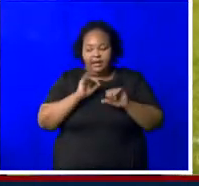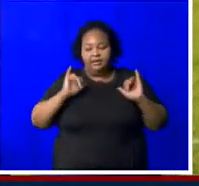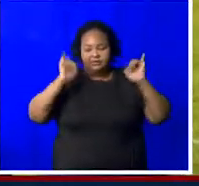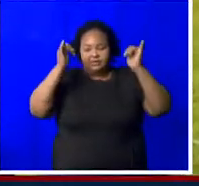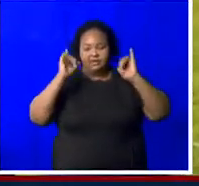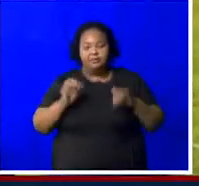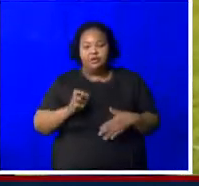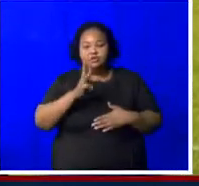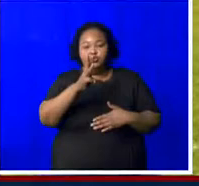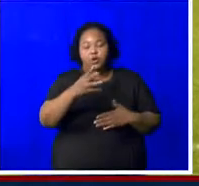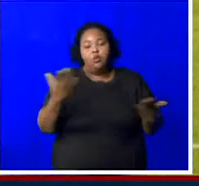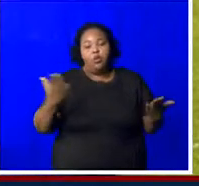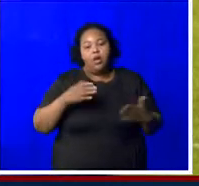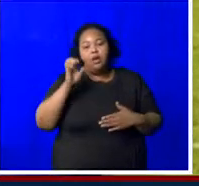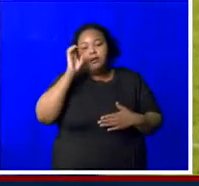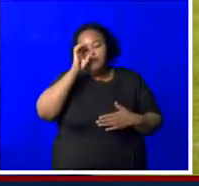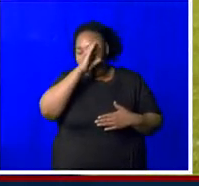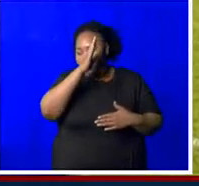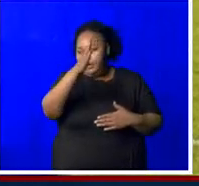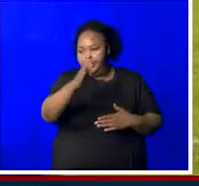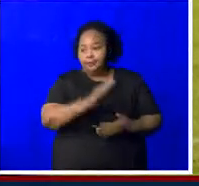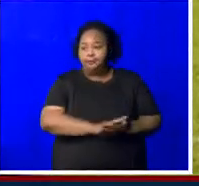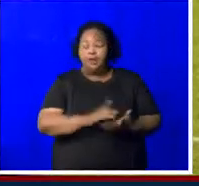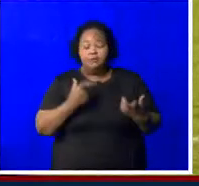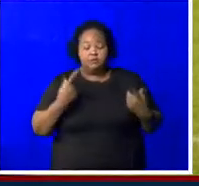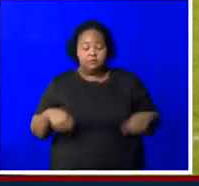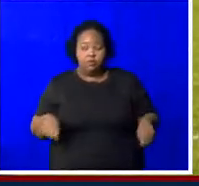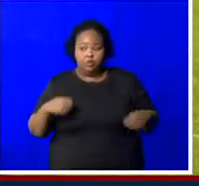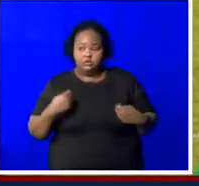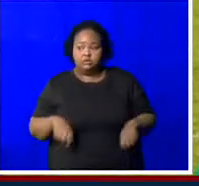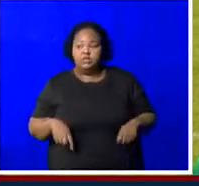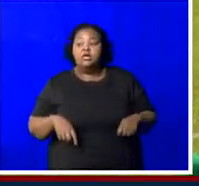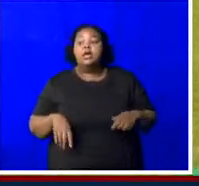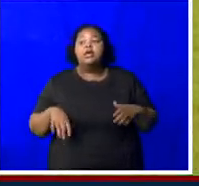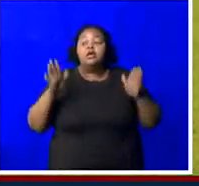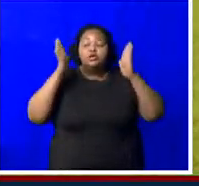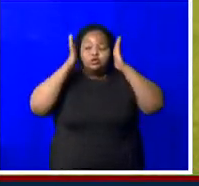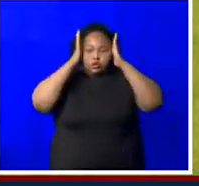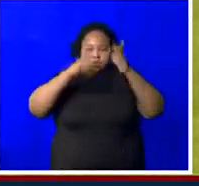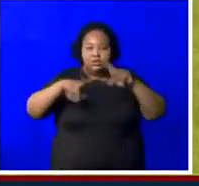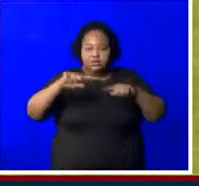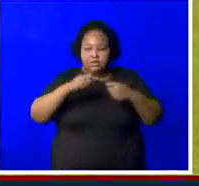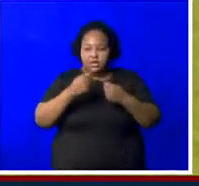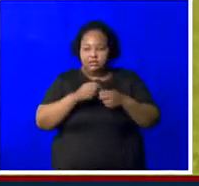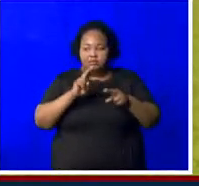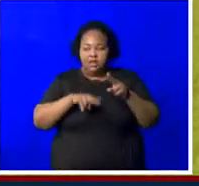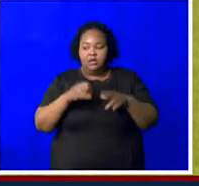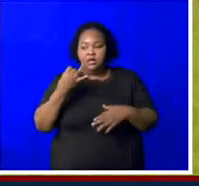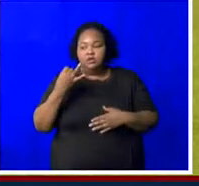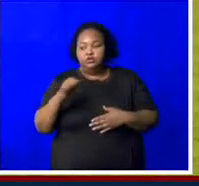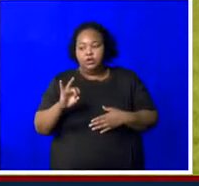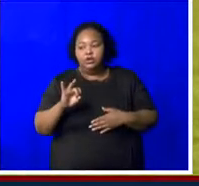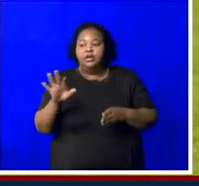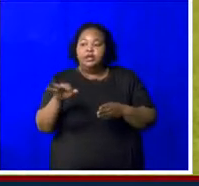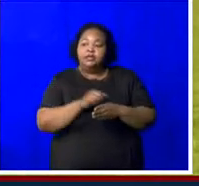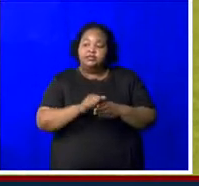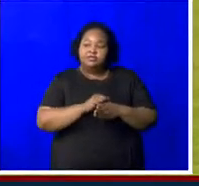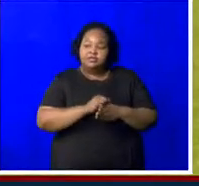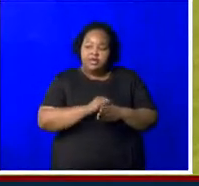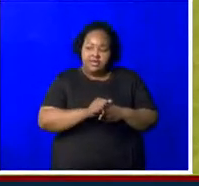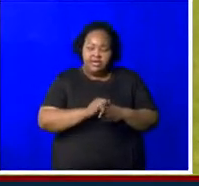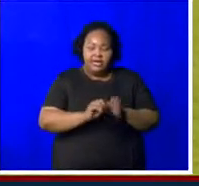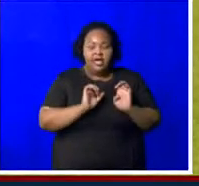Kanike temdlalo likhethelele bafana labangephasi kweminyaka lemibili sebacaleleke namalungiselelo ayo enzebe yemidlalo